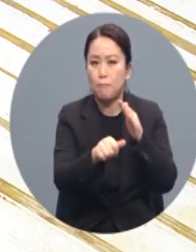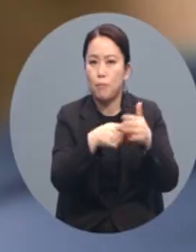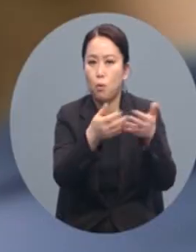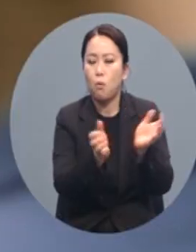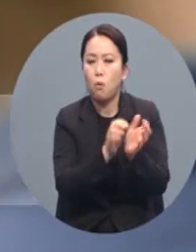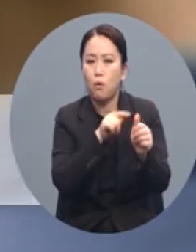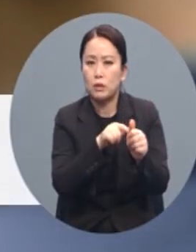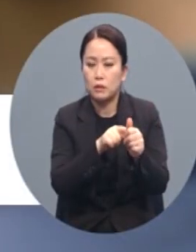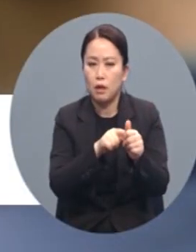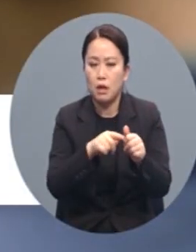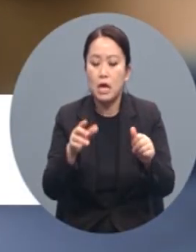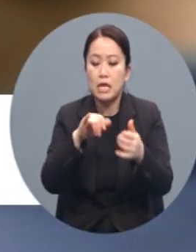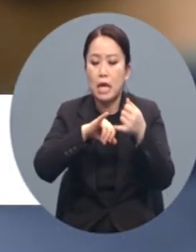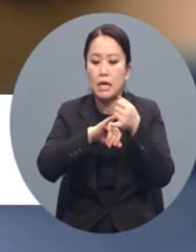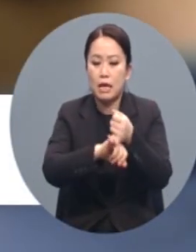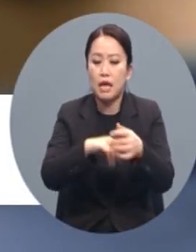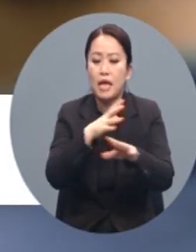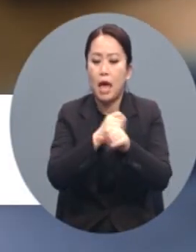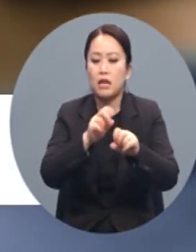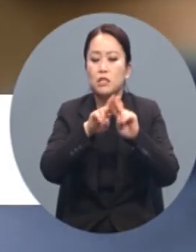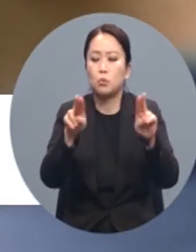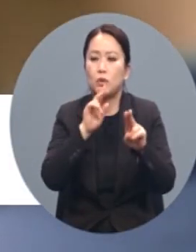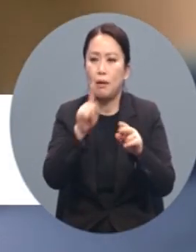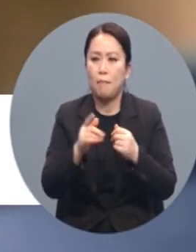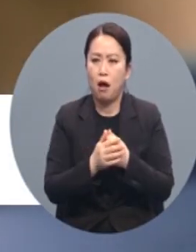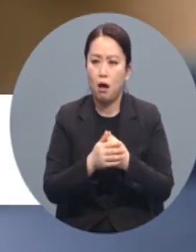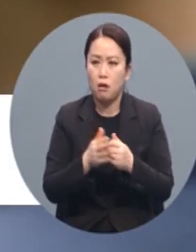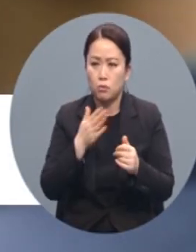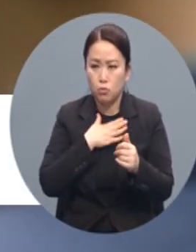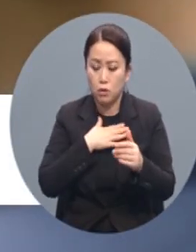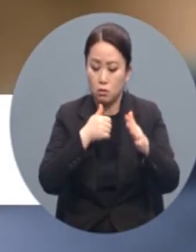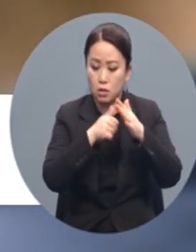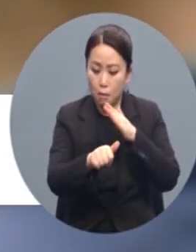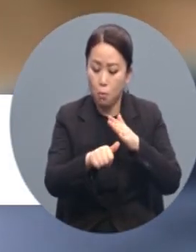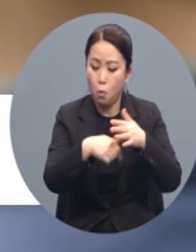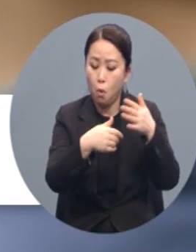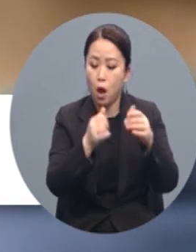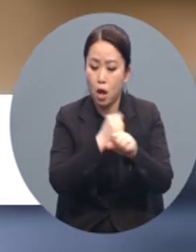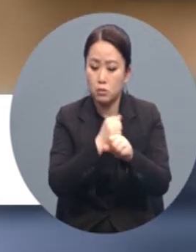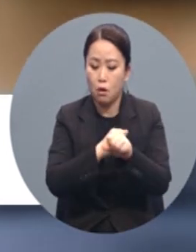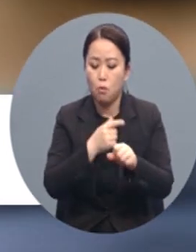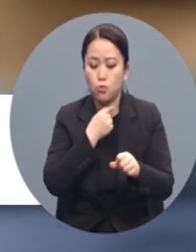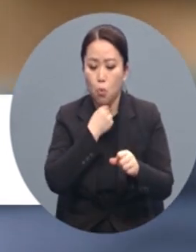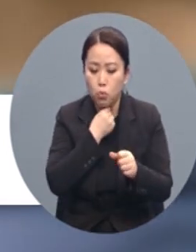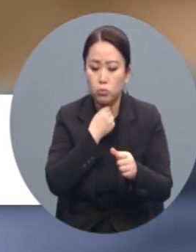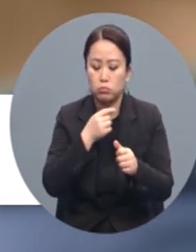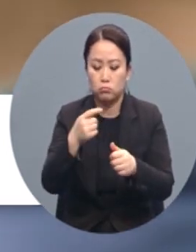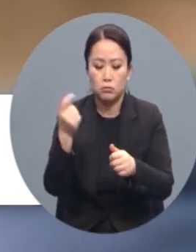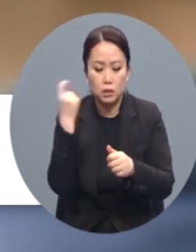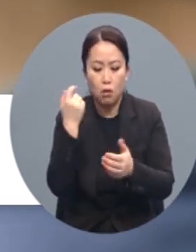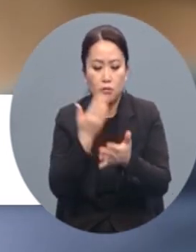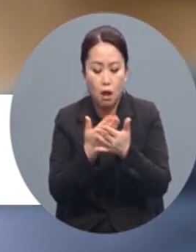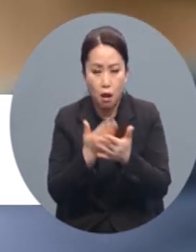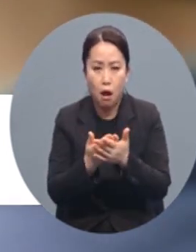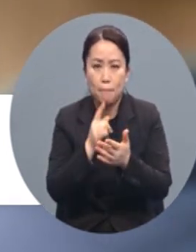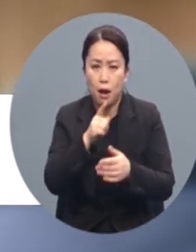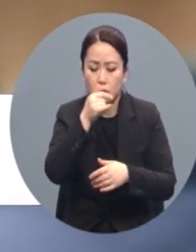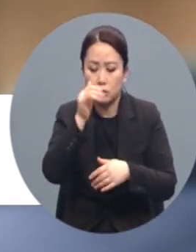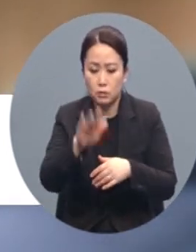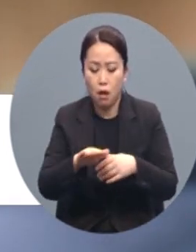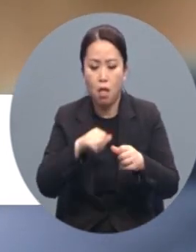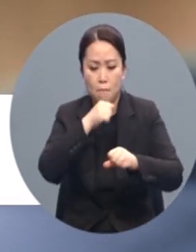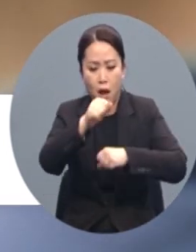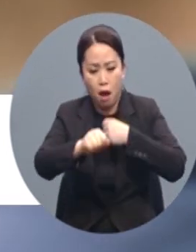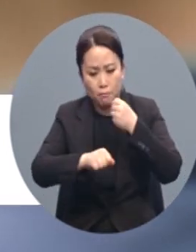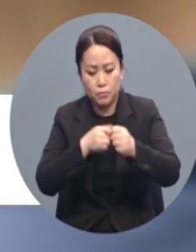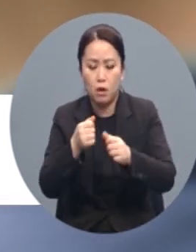입주민을 대표해서 우리 요구를 들어달라 이야기한 것뿐입니다. 이걸로 어떻게 일방적으로 종이